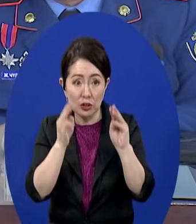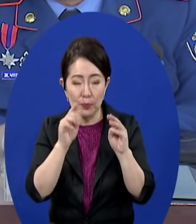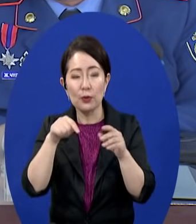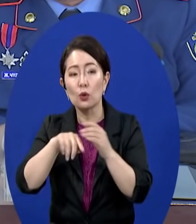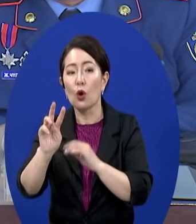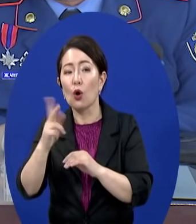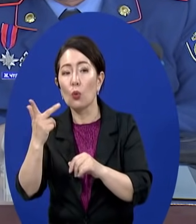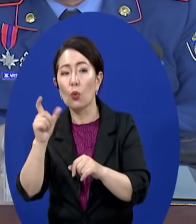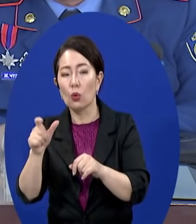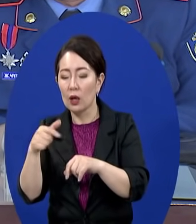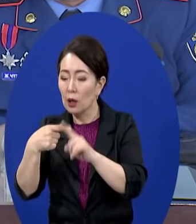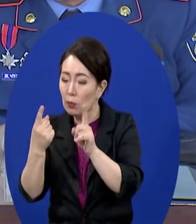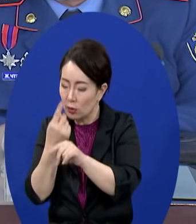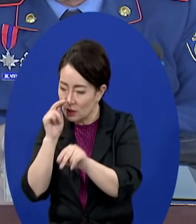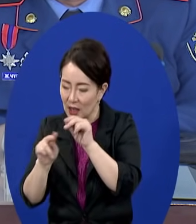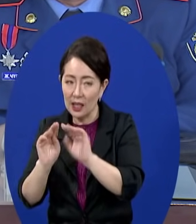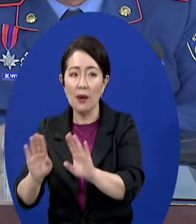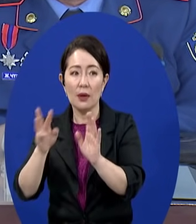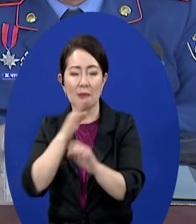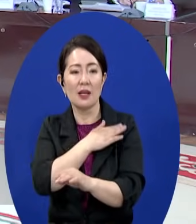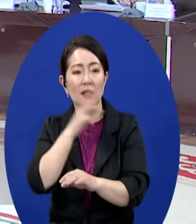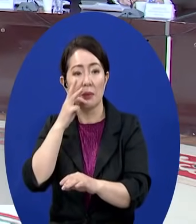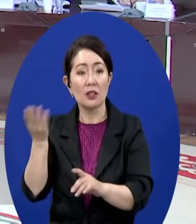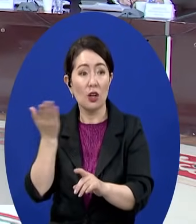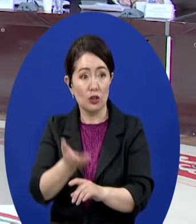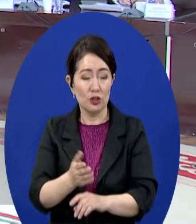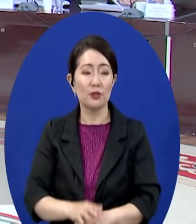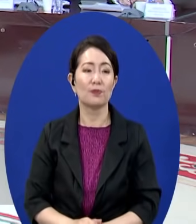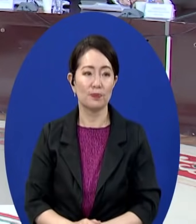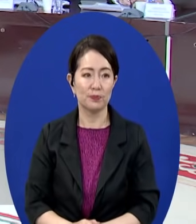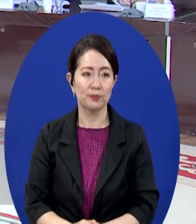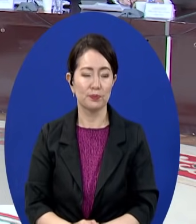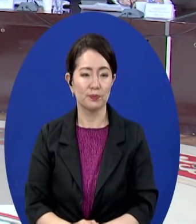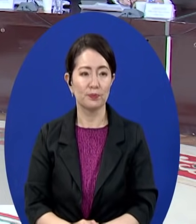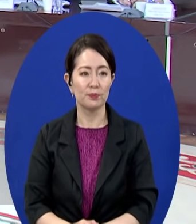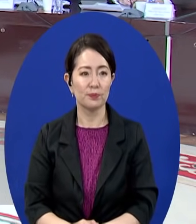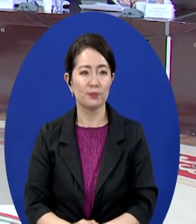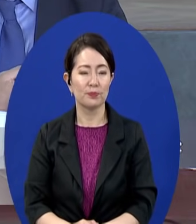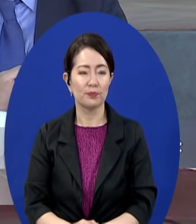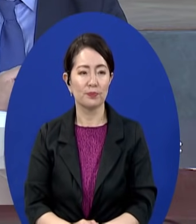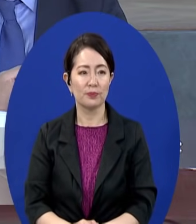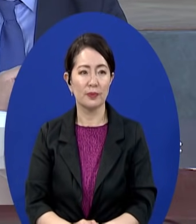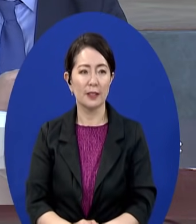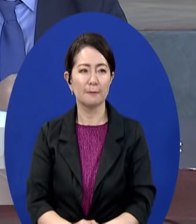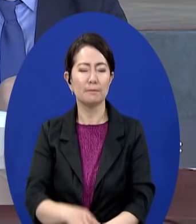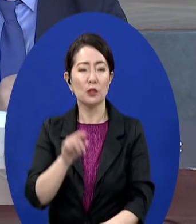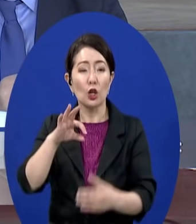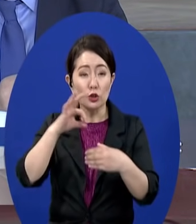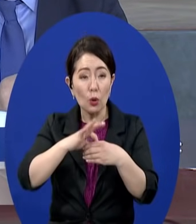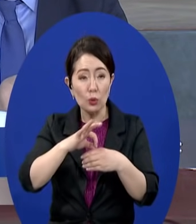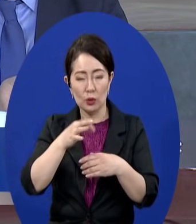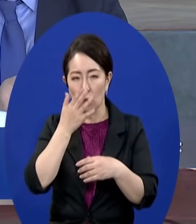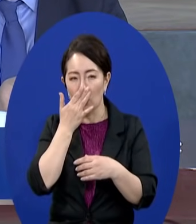23 хэргийг шалгаж байгааг цагдаагийн ерхий газраас хэллээ. Сонгуулийн үеэр илт худал мэдээлэл тараах, хуурам төвчээр